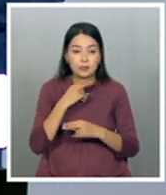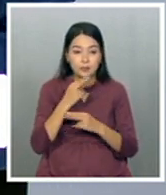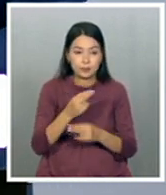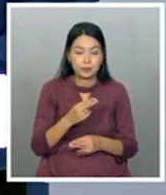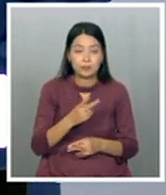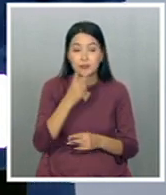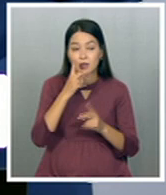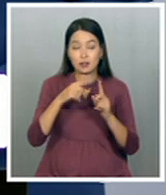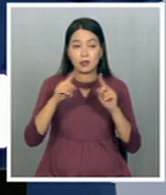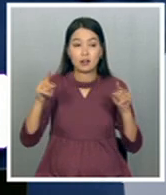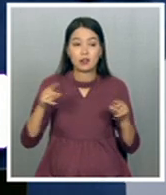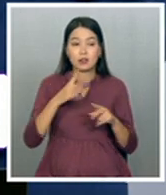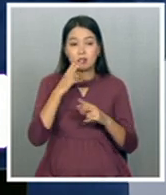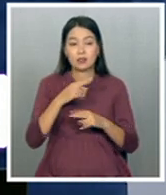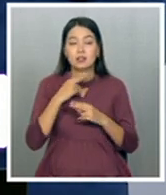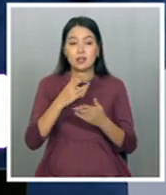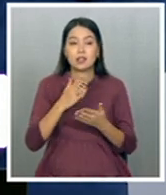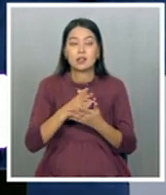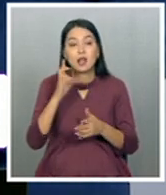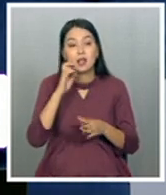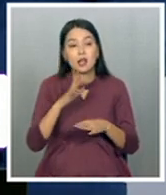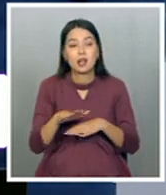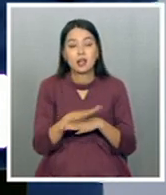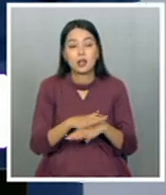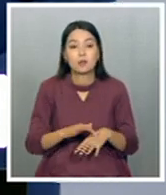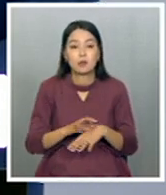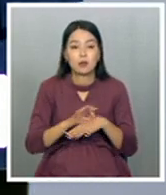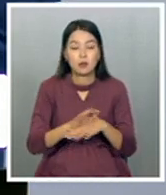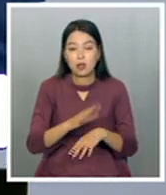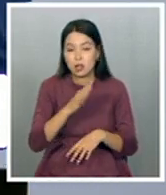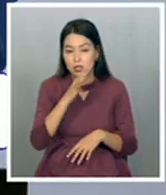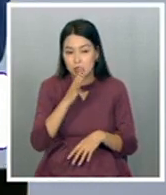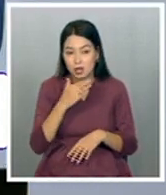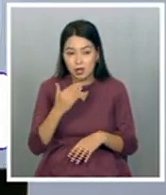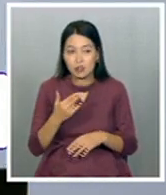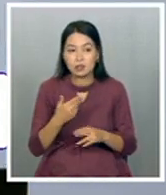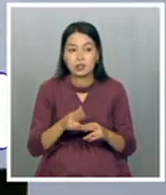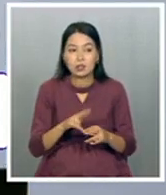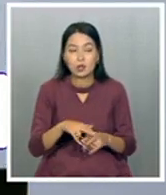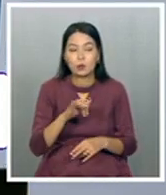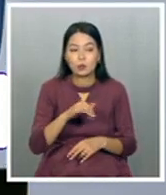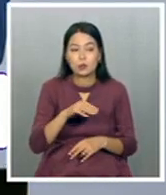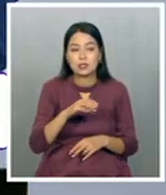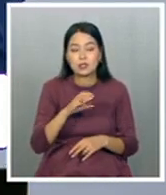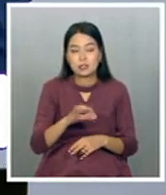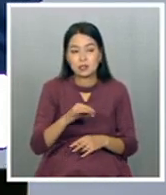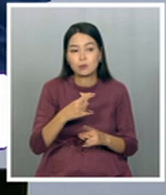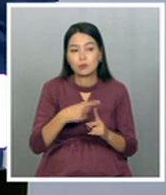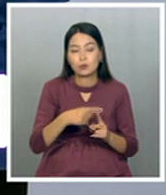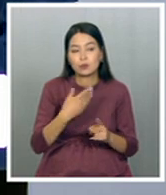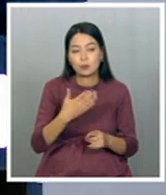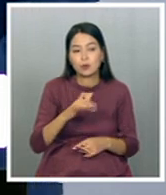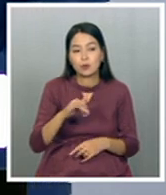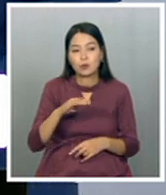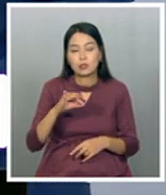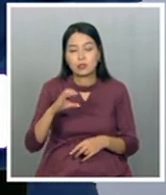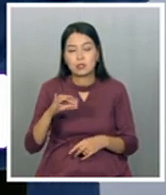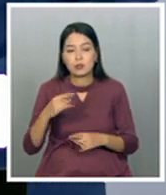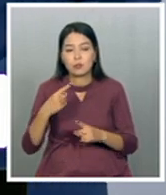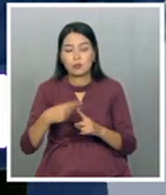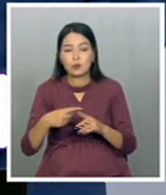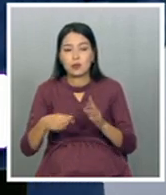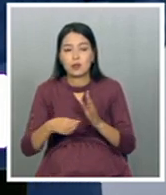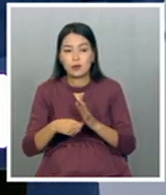көріп тұрғанымызда, яғни еліміз арқылы өтетін сағаттық белдеу, яғни UTC плюс 5, UTC плюс 6,